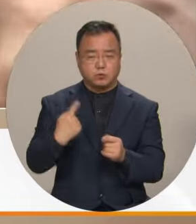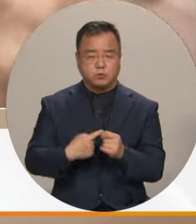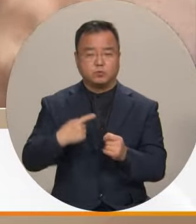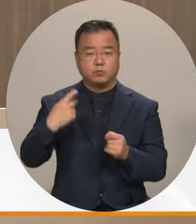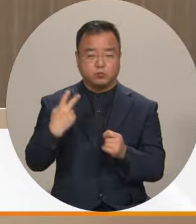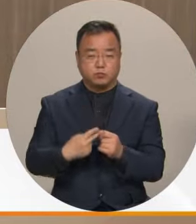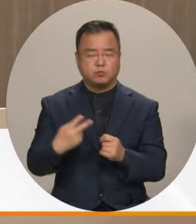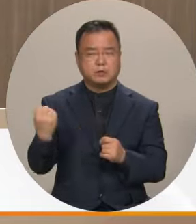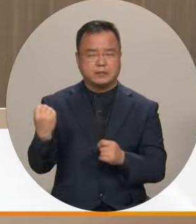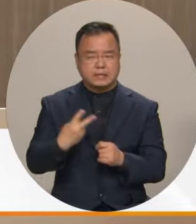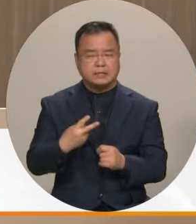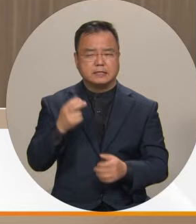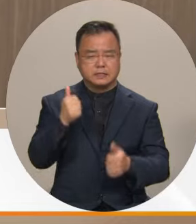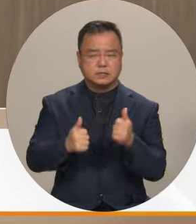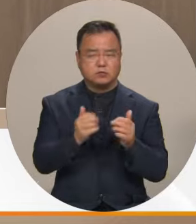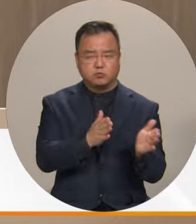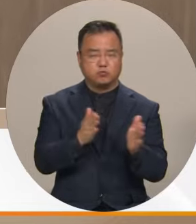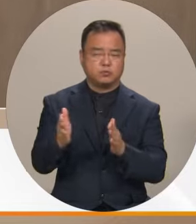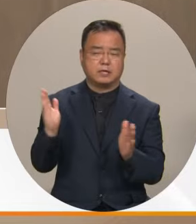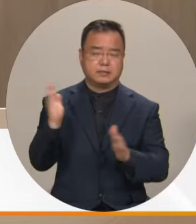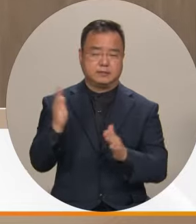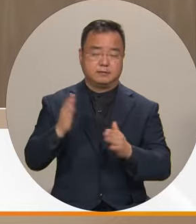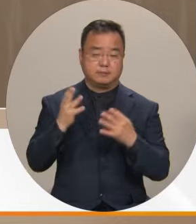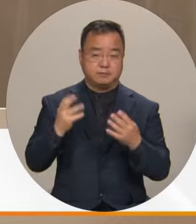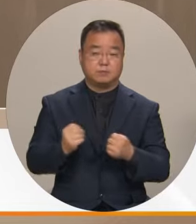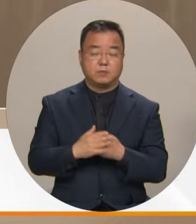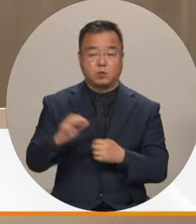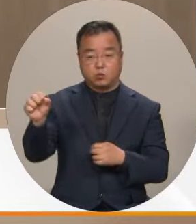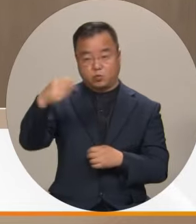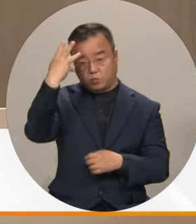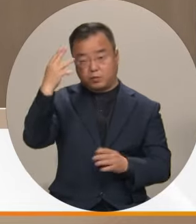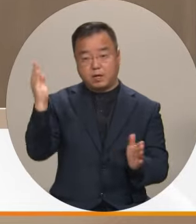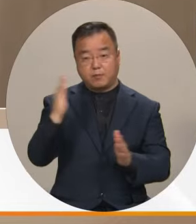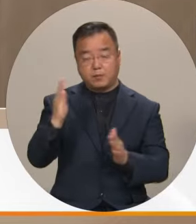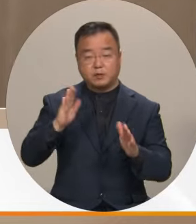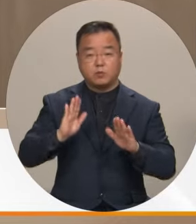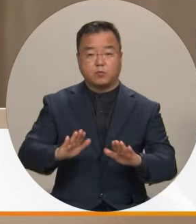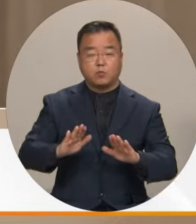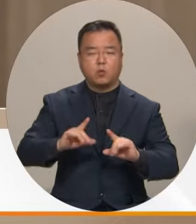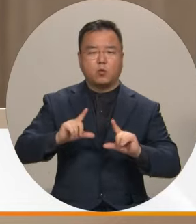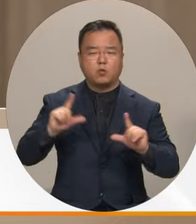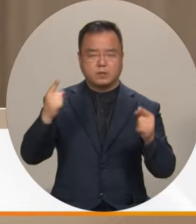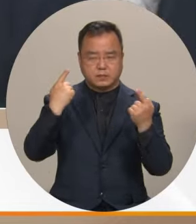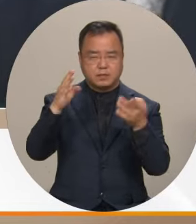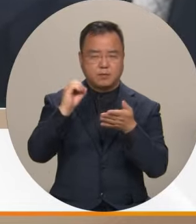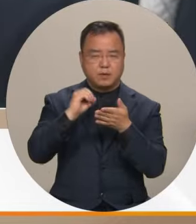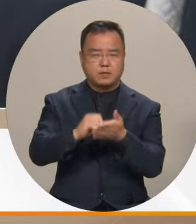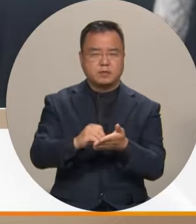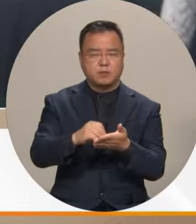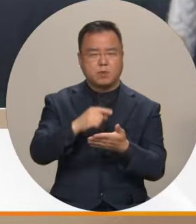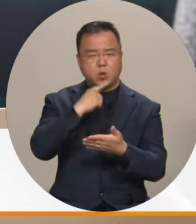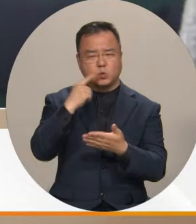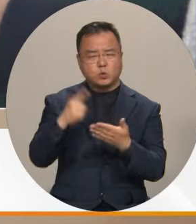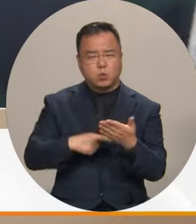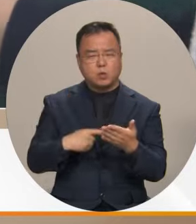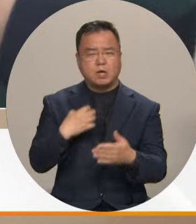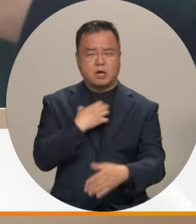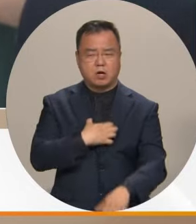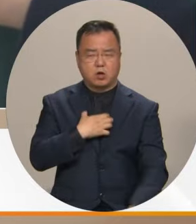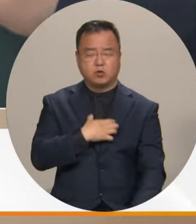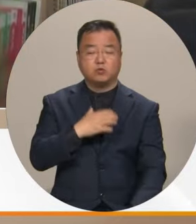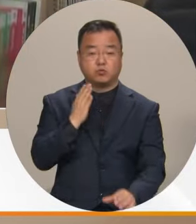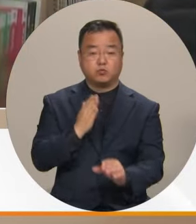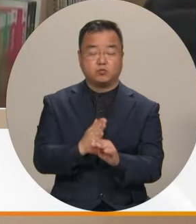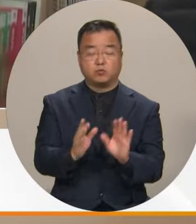들어오고 있다 이렇게 볼 수 있겠는데요 그래서 특히고 3학생들이 올해 입시가 분리하지 않을까 걱정하는게 좀 많다고